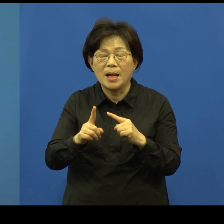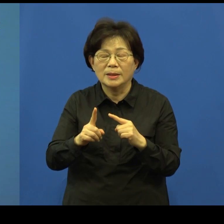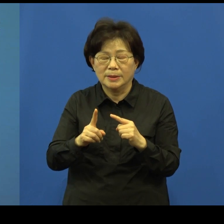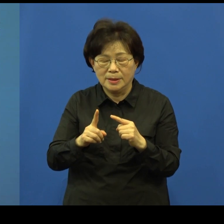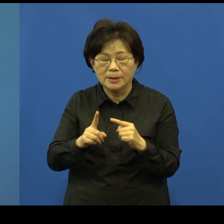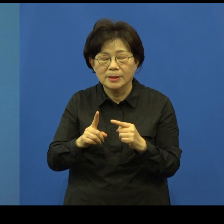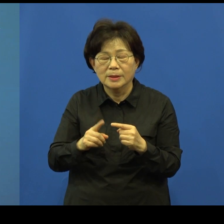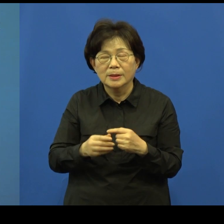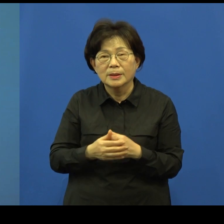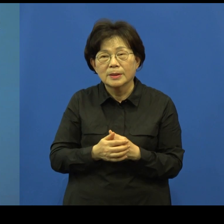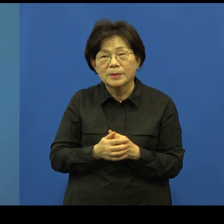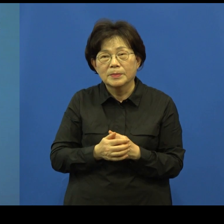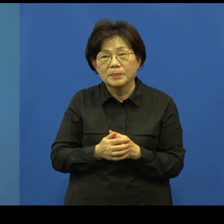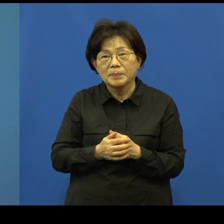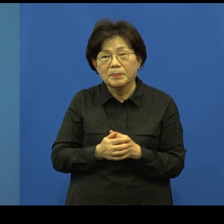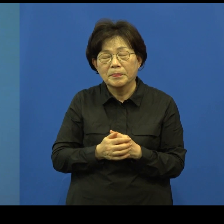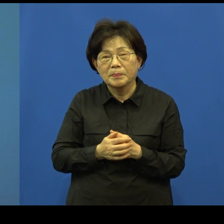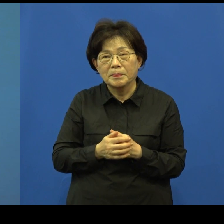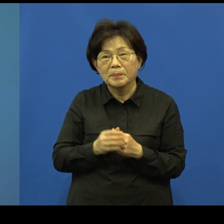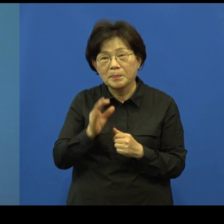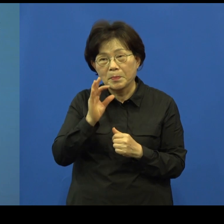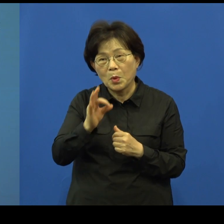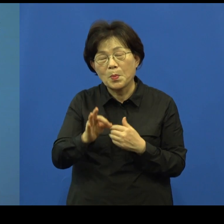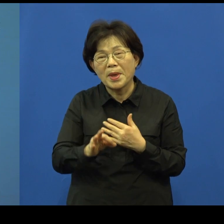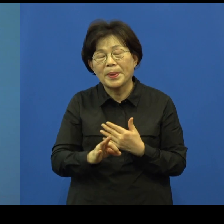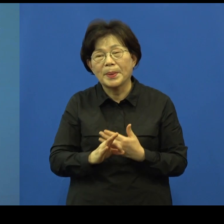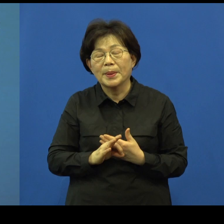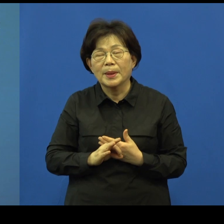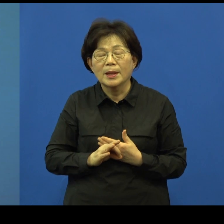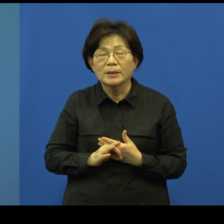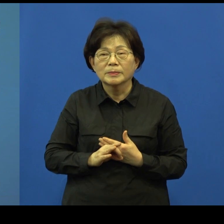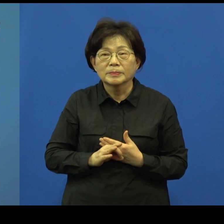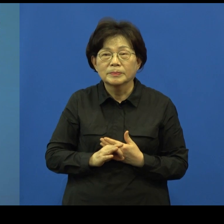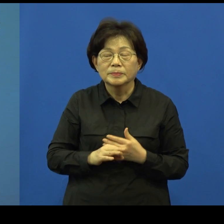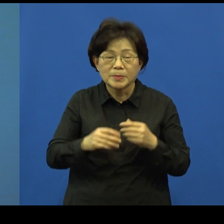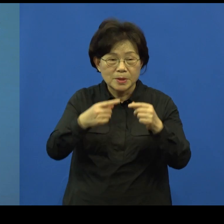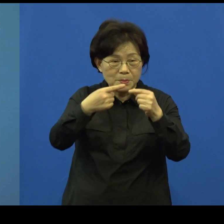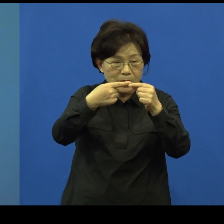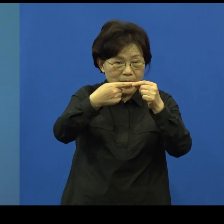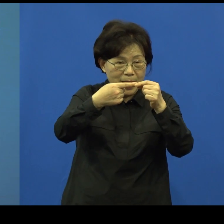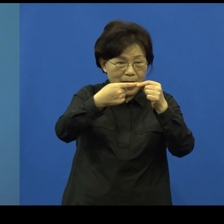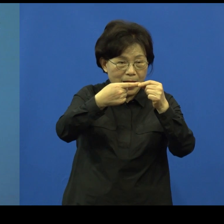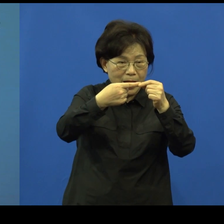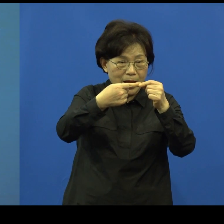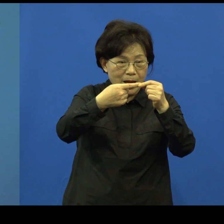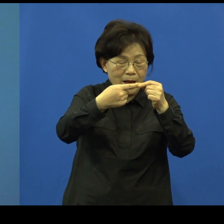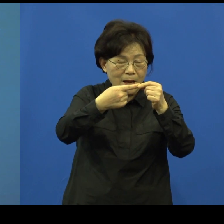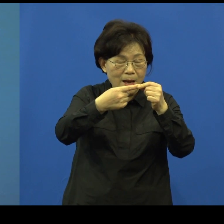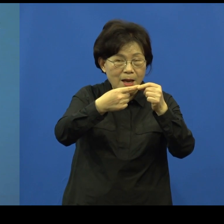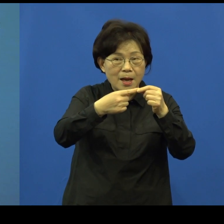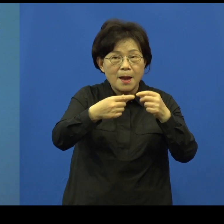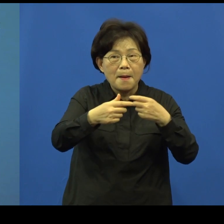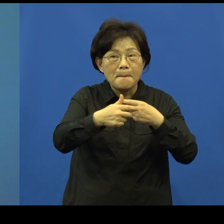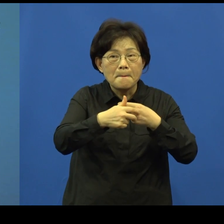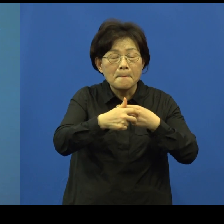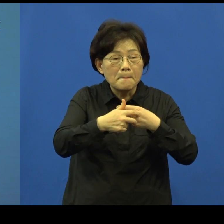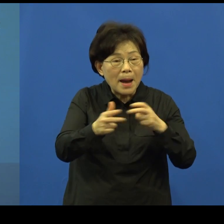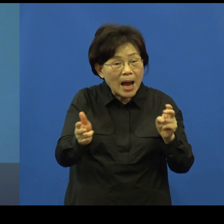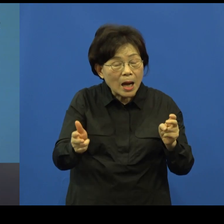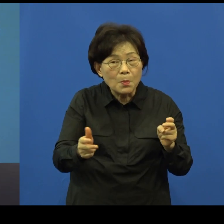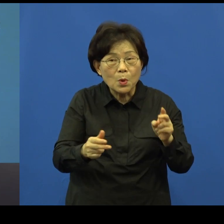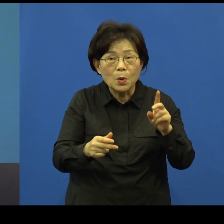좀 이제 골라서 우리가 좀 보려고 합니다. 첫 번째는 마가복음 11장